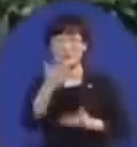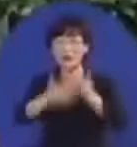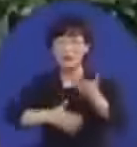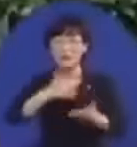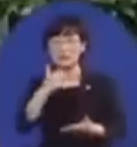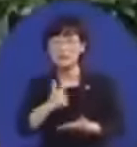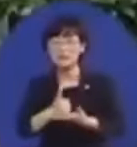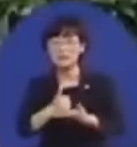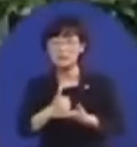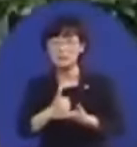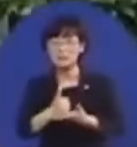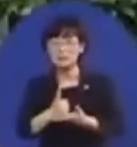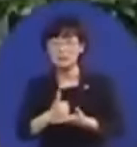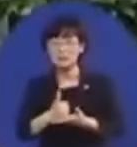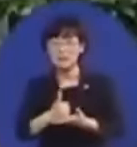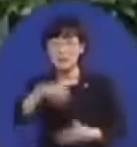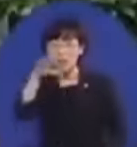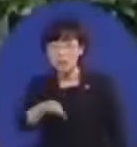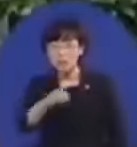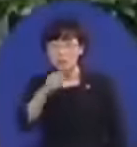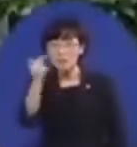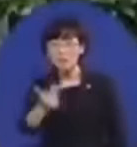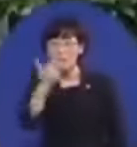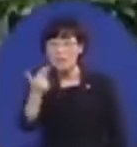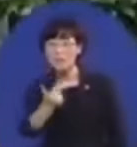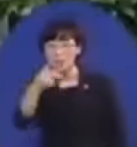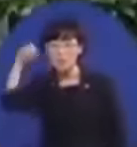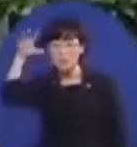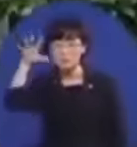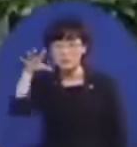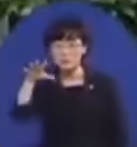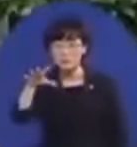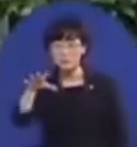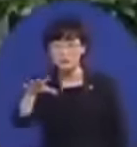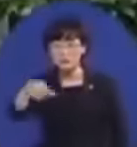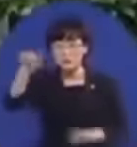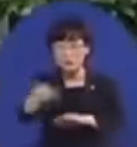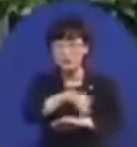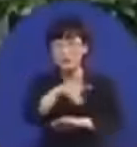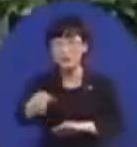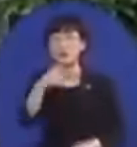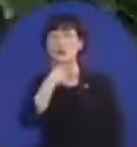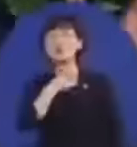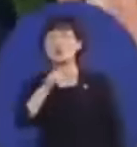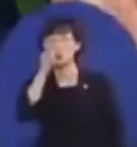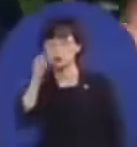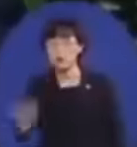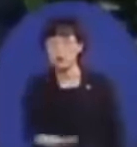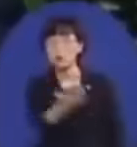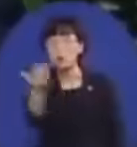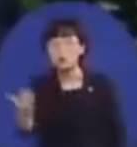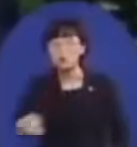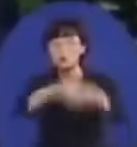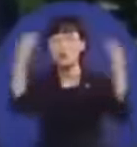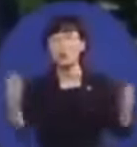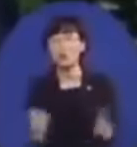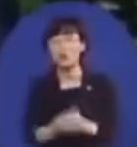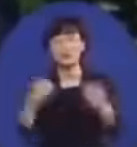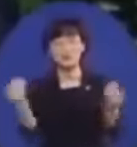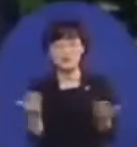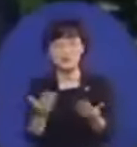하나님 앞 생명의 빛에 다니기를 하나님 원하시는 것입니다. 여러분 모든 일에